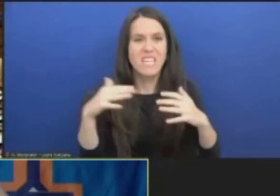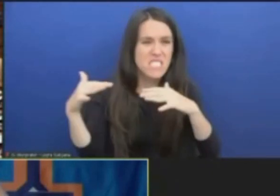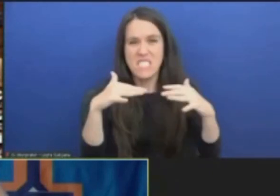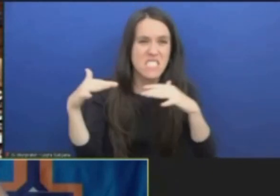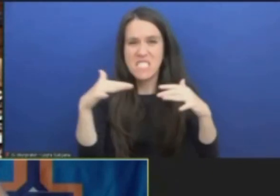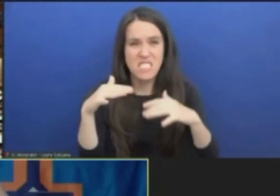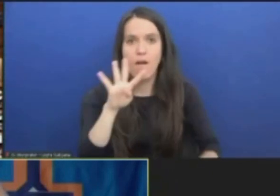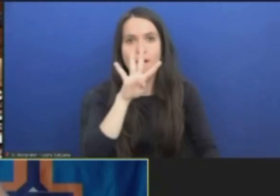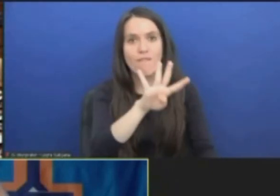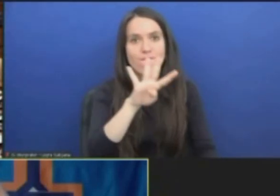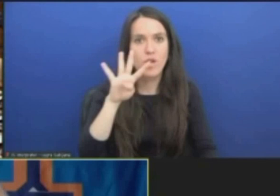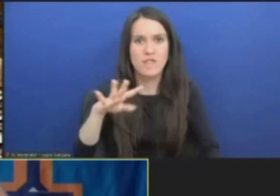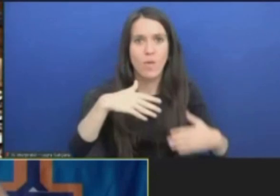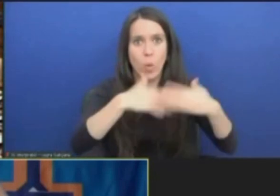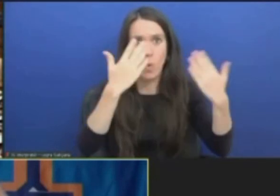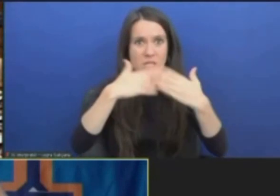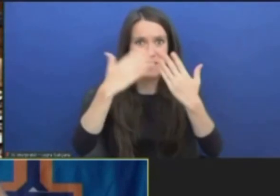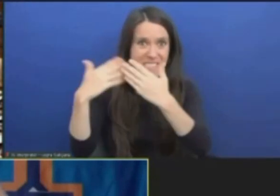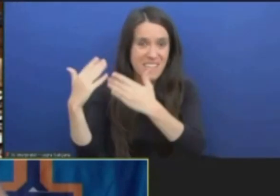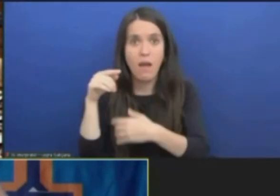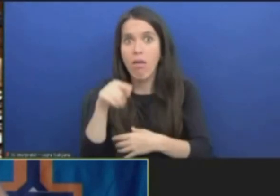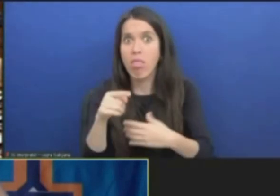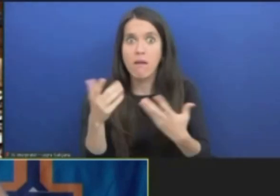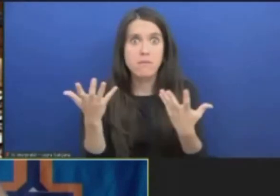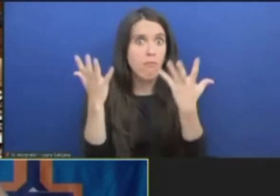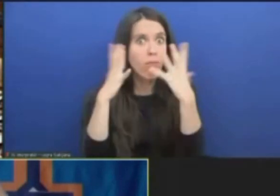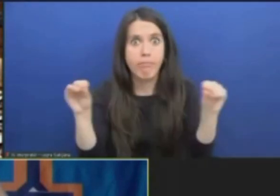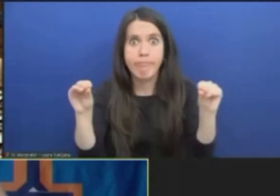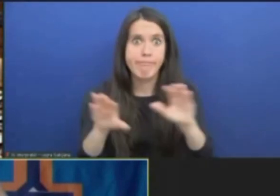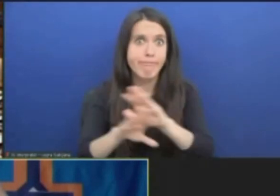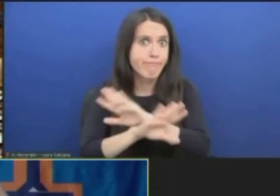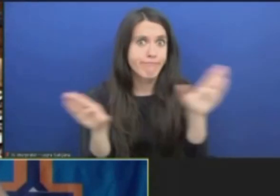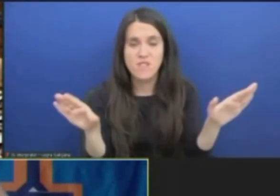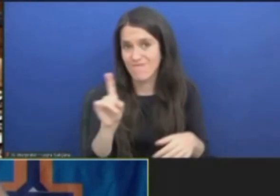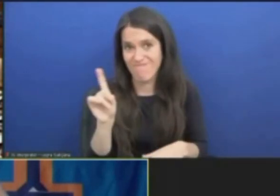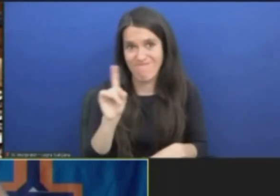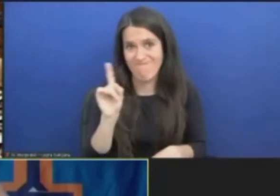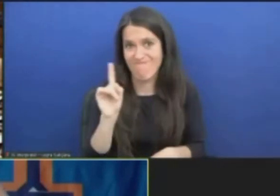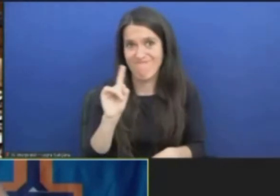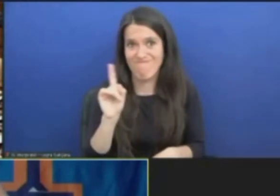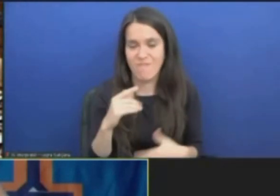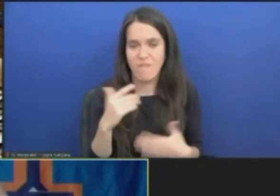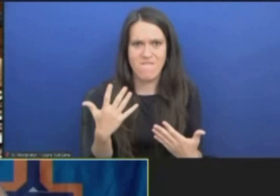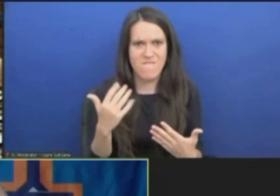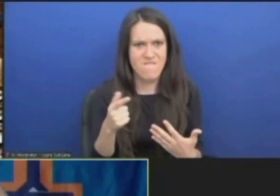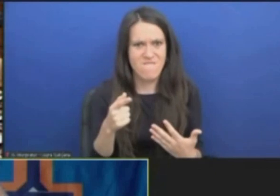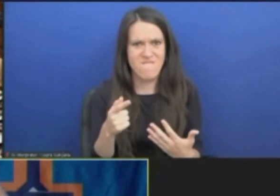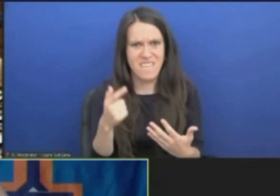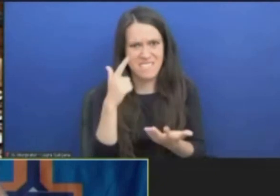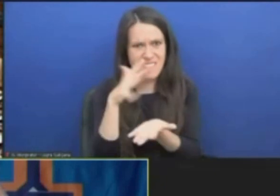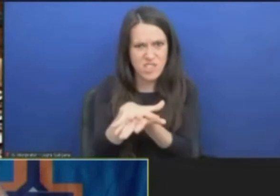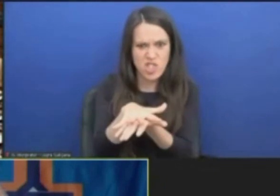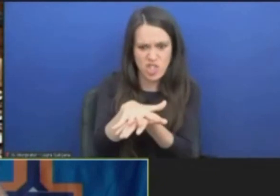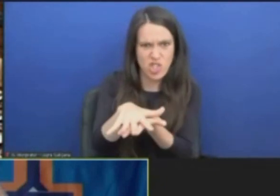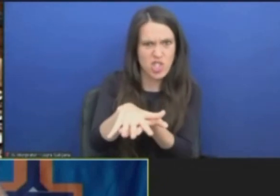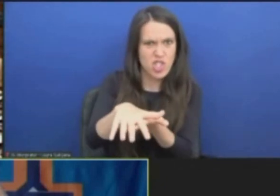международных конвенций все с этим я прошу франции скока лица и специального докладчика по правам коренных народов провести